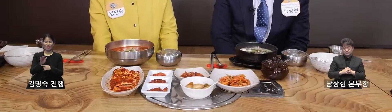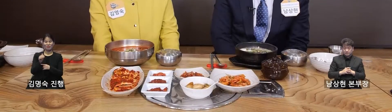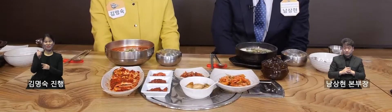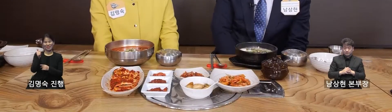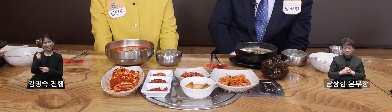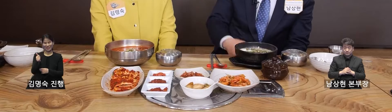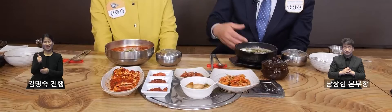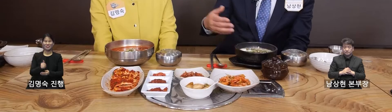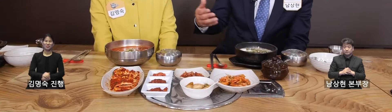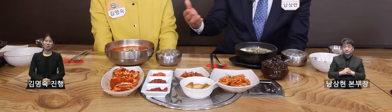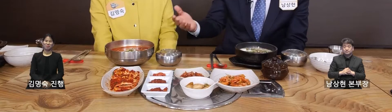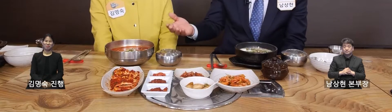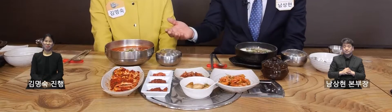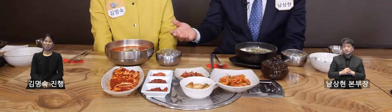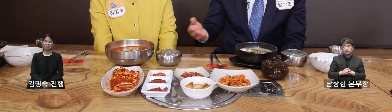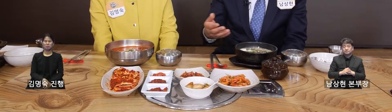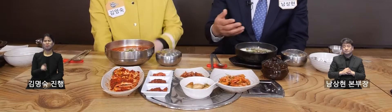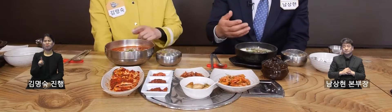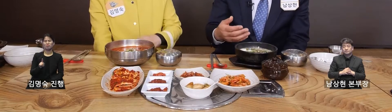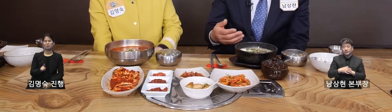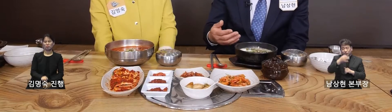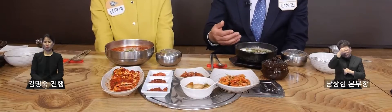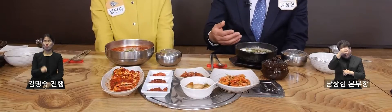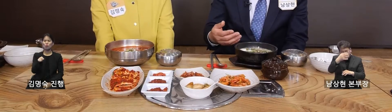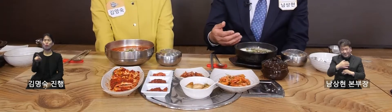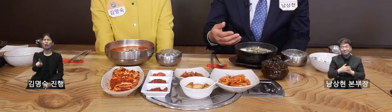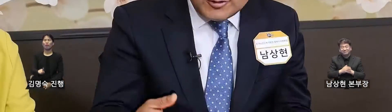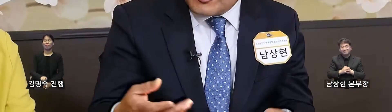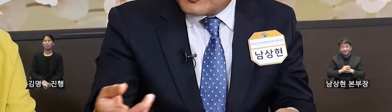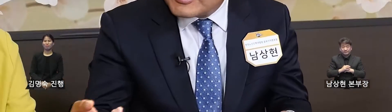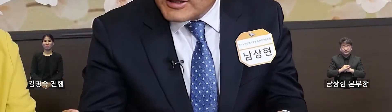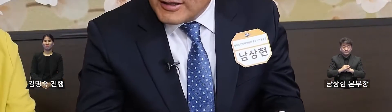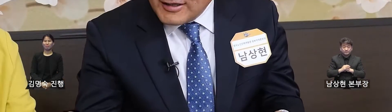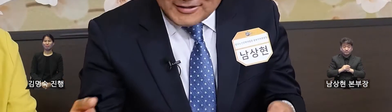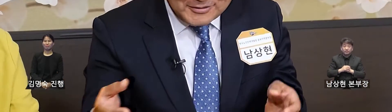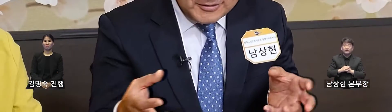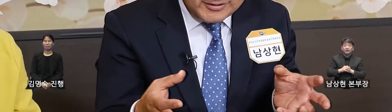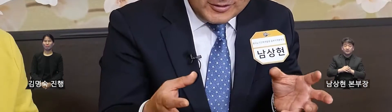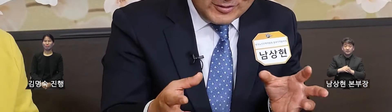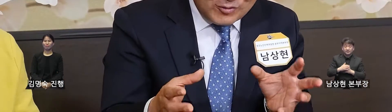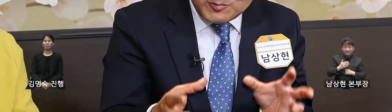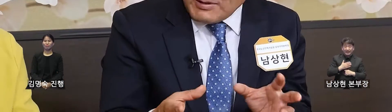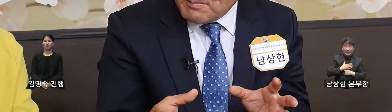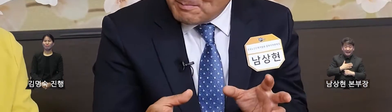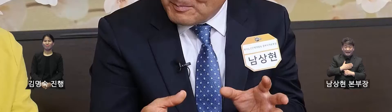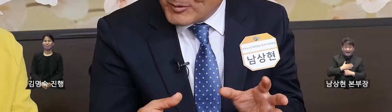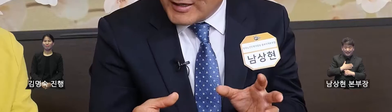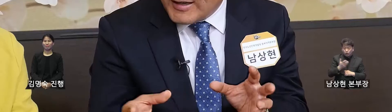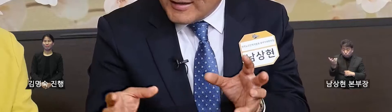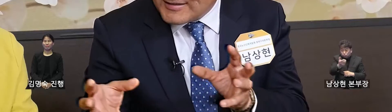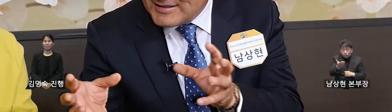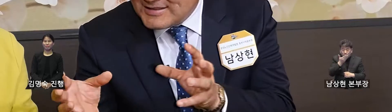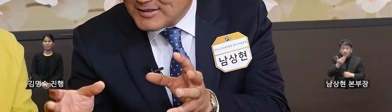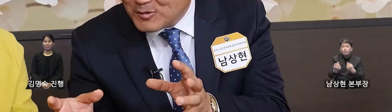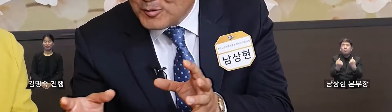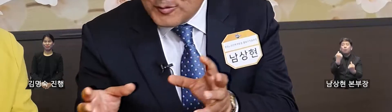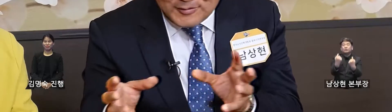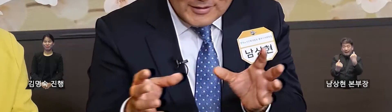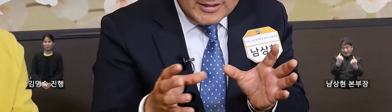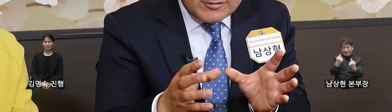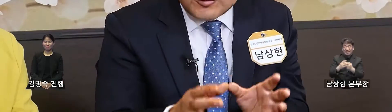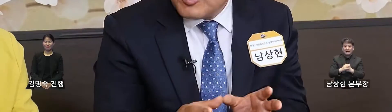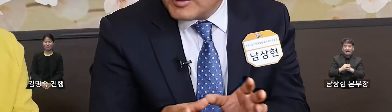부장님 죄송합니다. 저는 이거 뭐예요? 그 제가 그 국밥보다 네. 이제